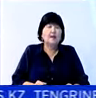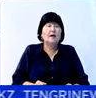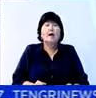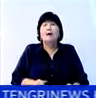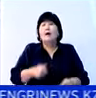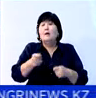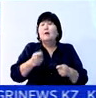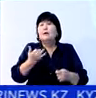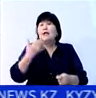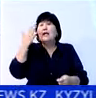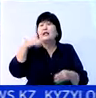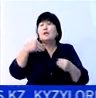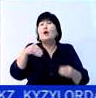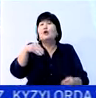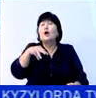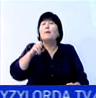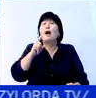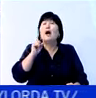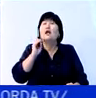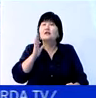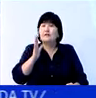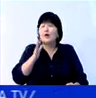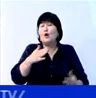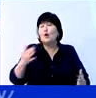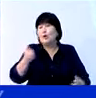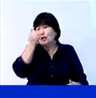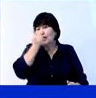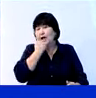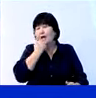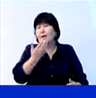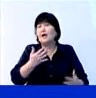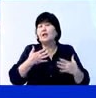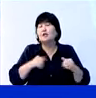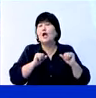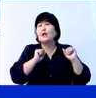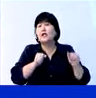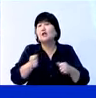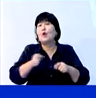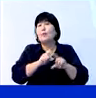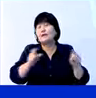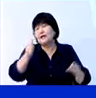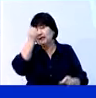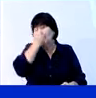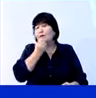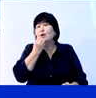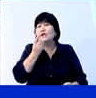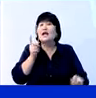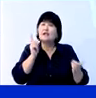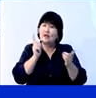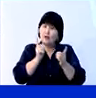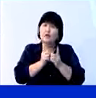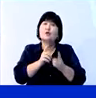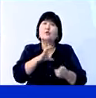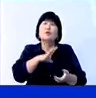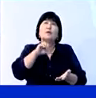басқарып, осы идеяны беріп отқан Тұрғанбай Махановқа үлкен рахмет, денсаулық сақтау басқармасына рахмет. Бір жақсы кездесу